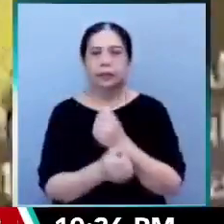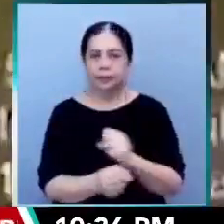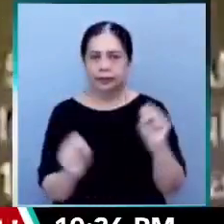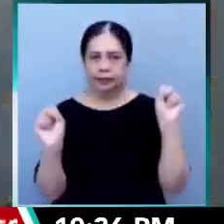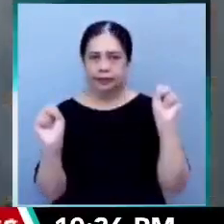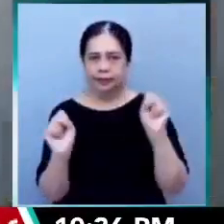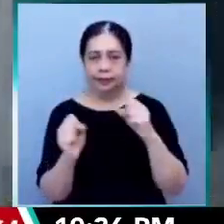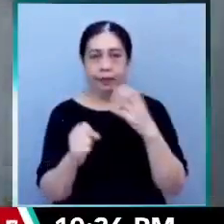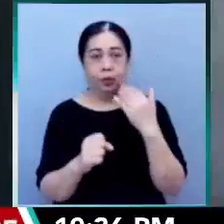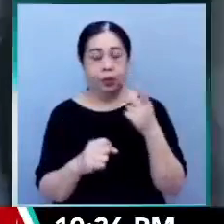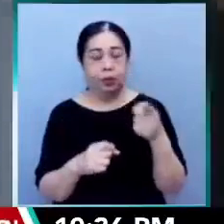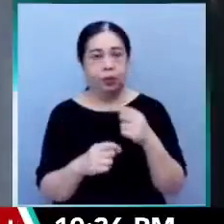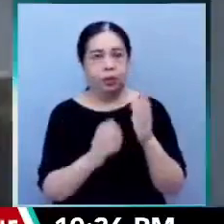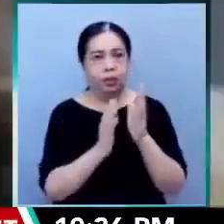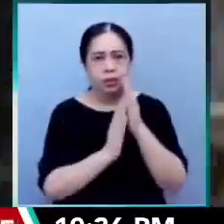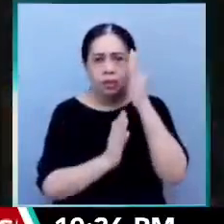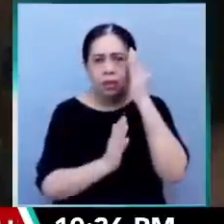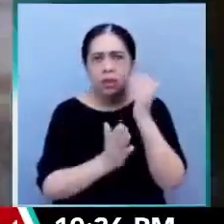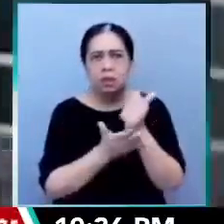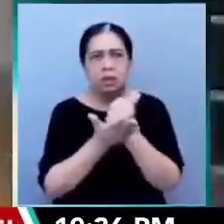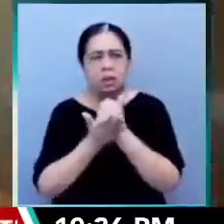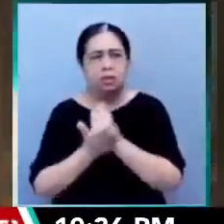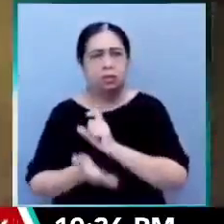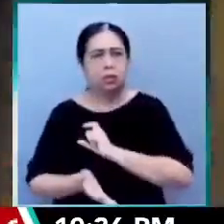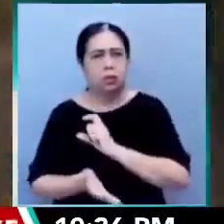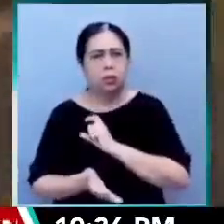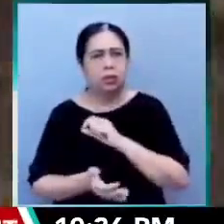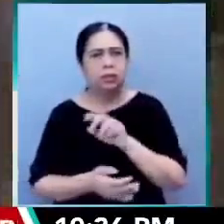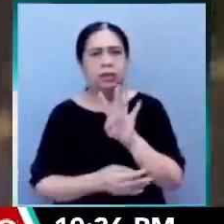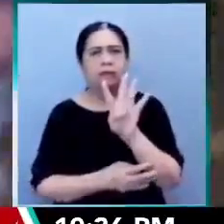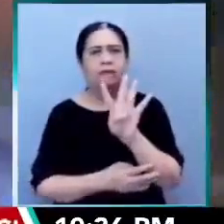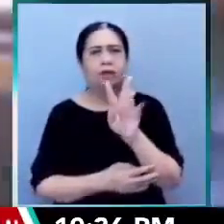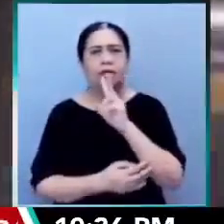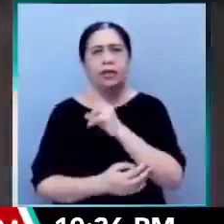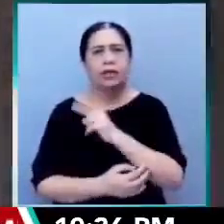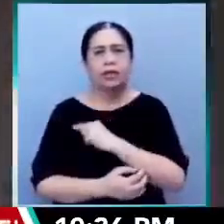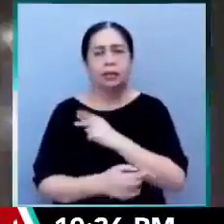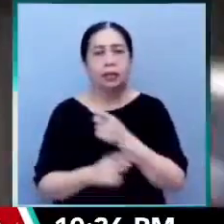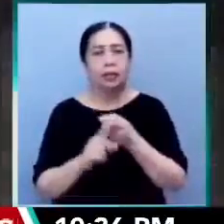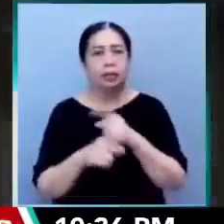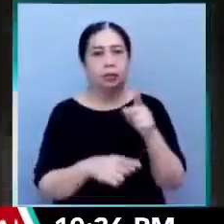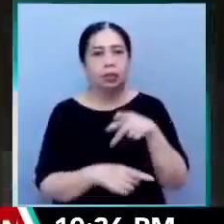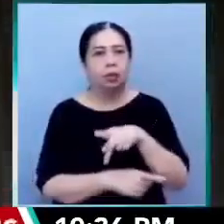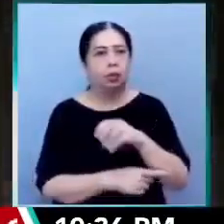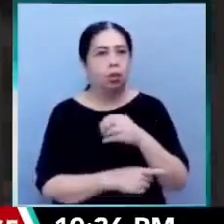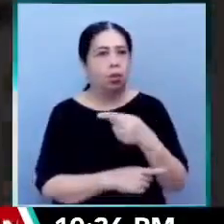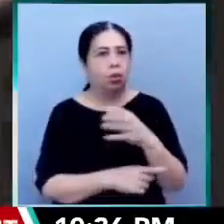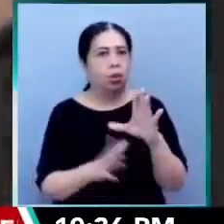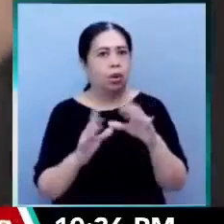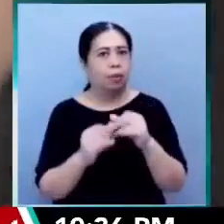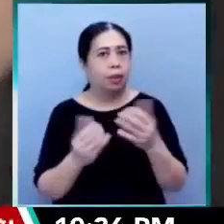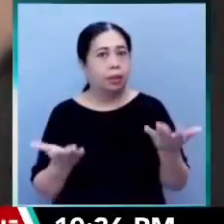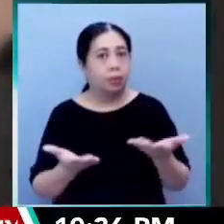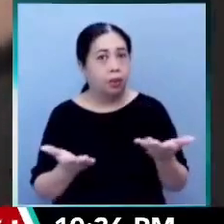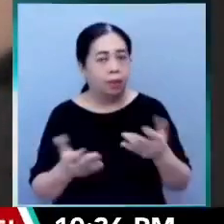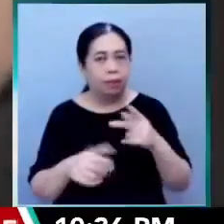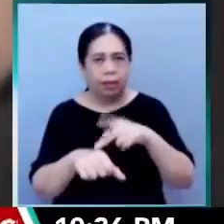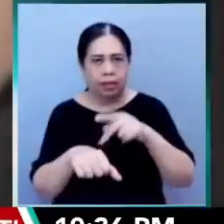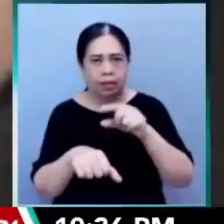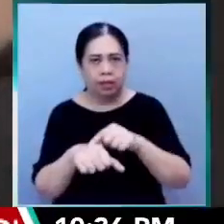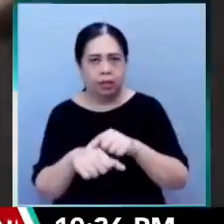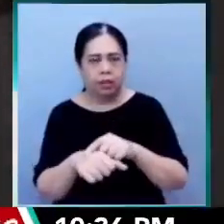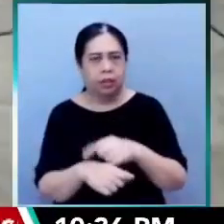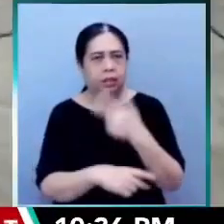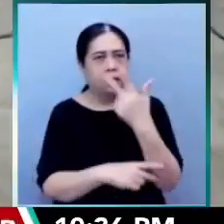yan ang paghingi ng tulong sa pulisya ng 4 na Vietnamese galang sa isang POGO company sa Paranaque. 3 foreign nationals